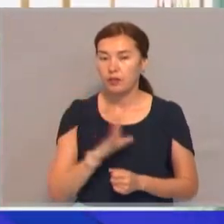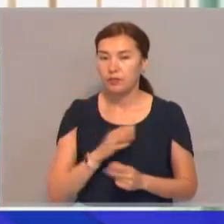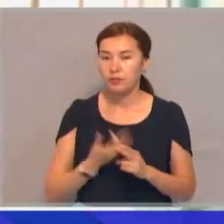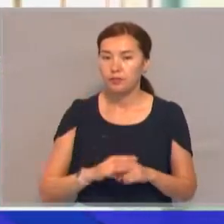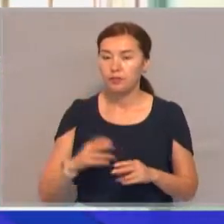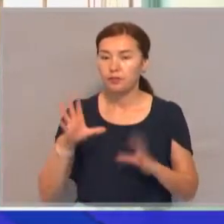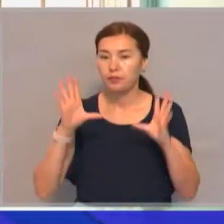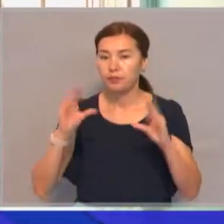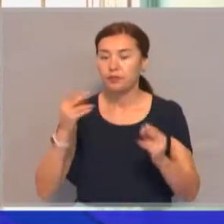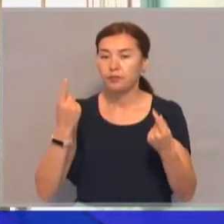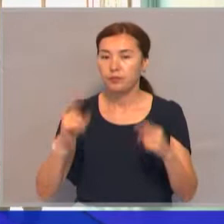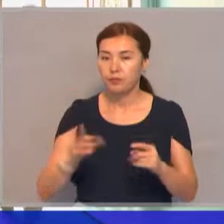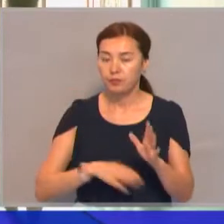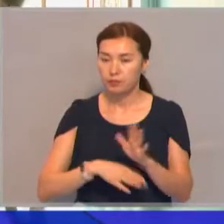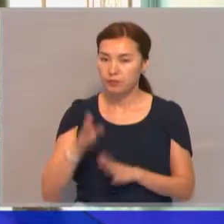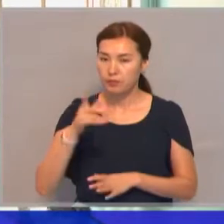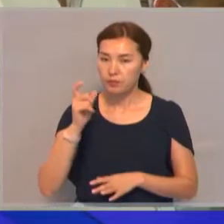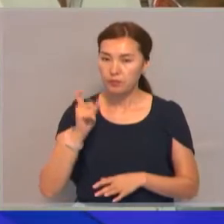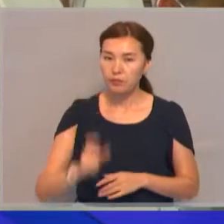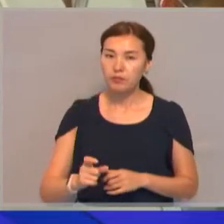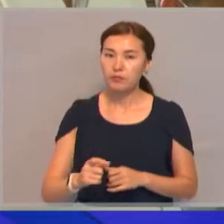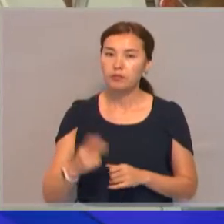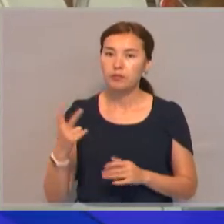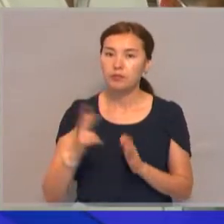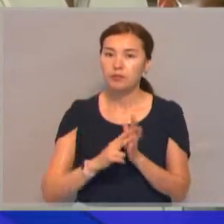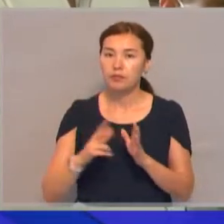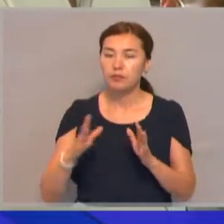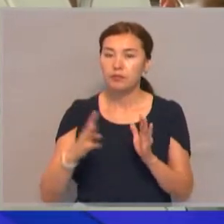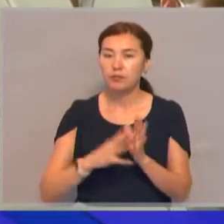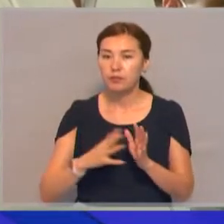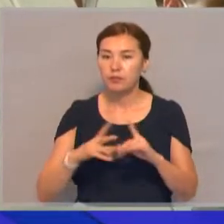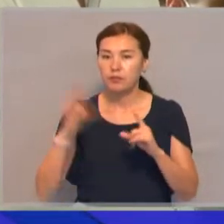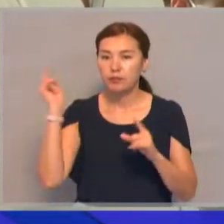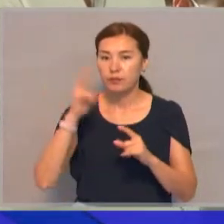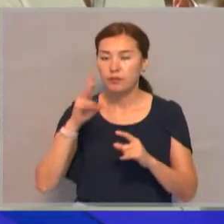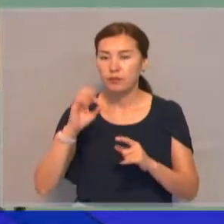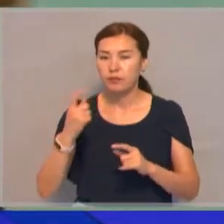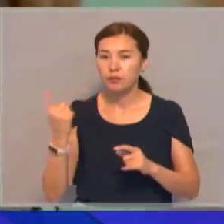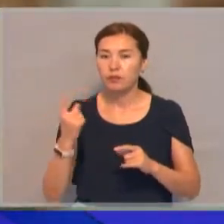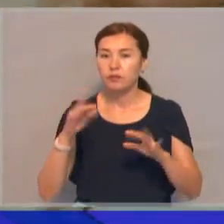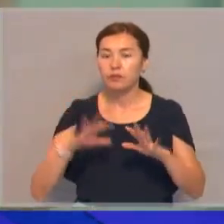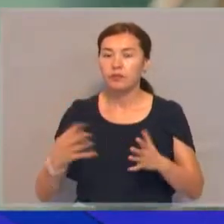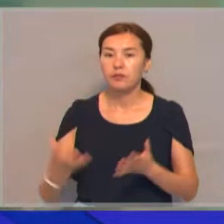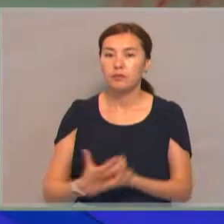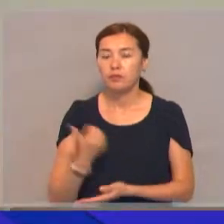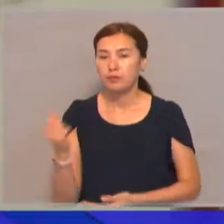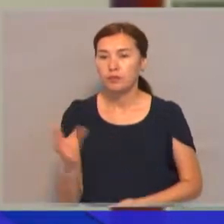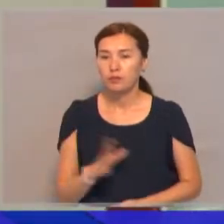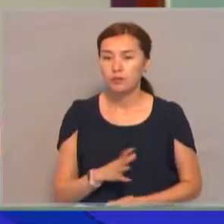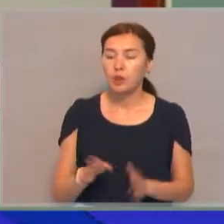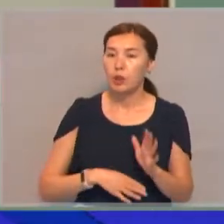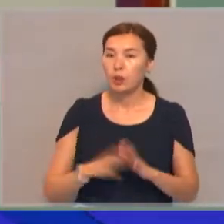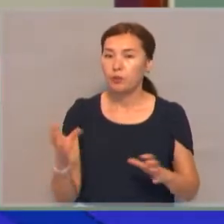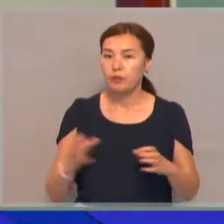қаралған. Баскетболдан өзгелерден оқ бойы оза шыққан нөмірі 8-9 мектеп лицейі 1-ші орын үшін бақ сынасты.